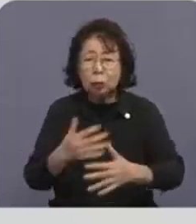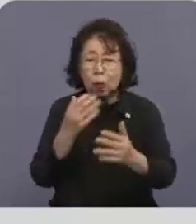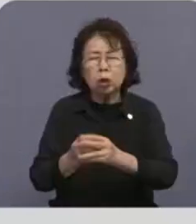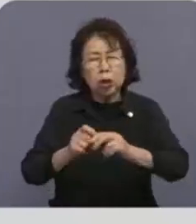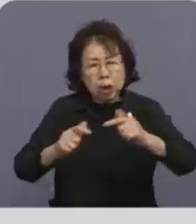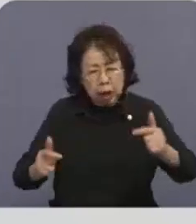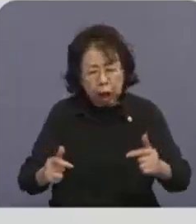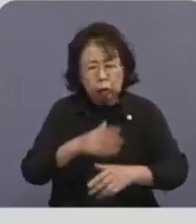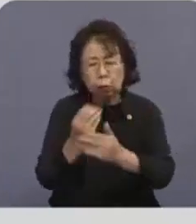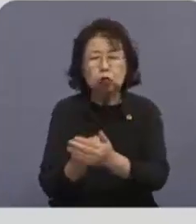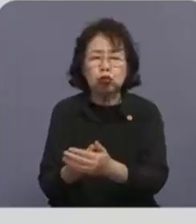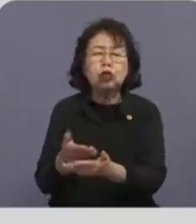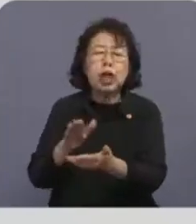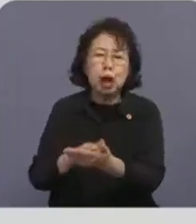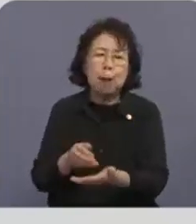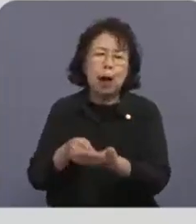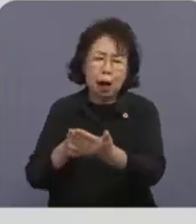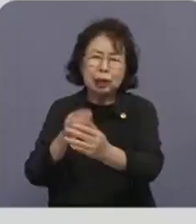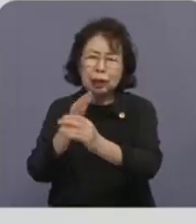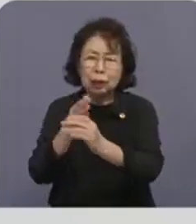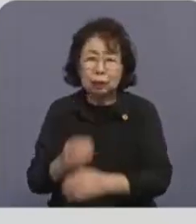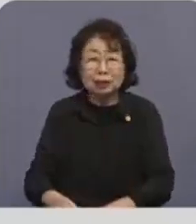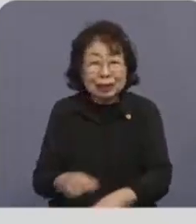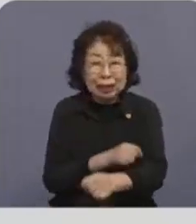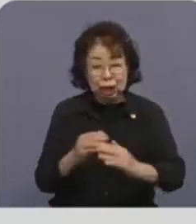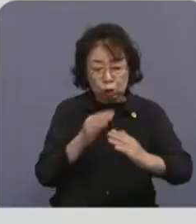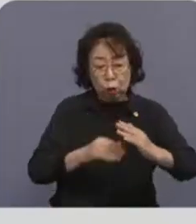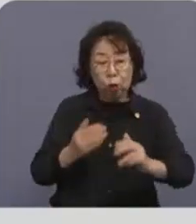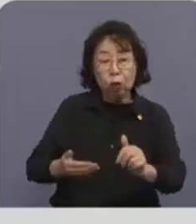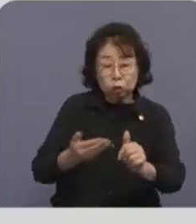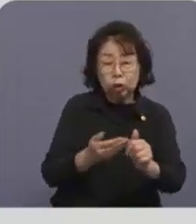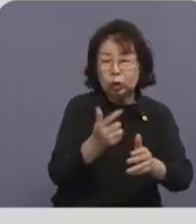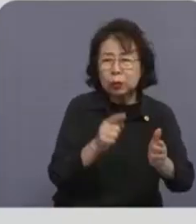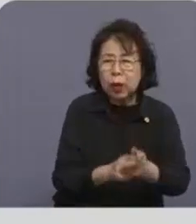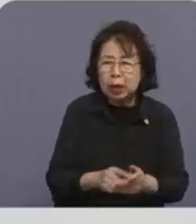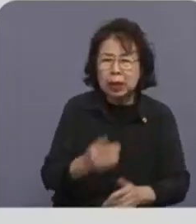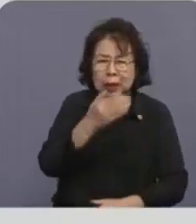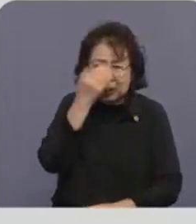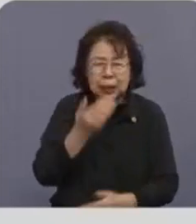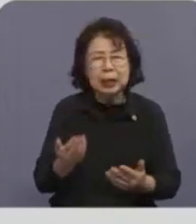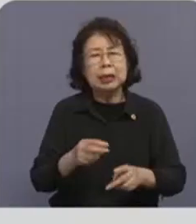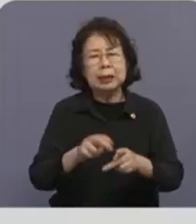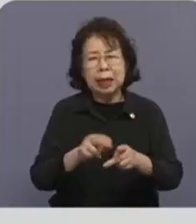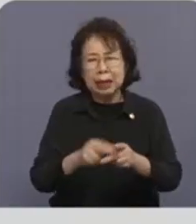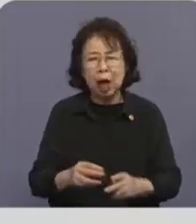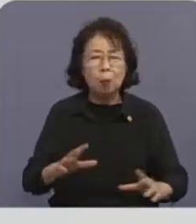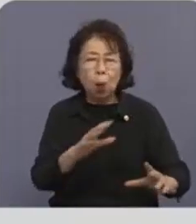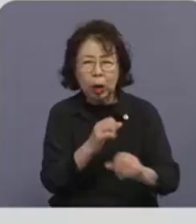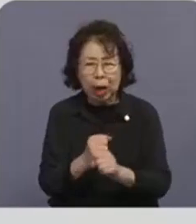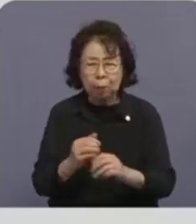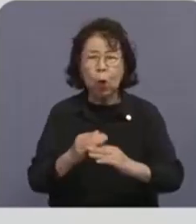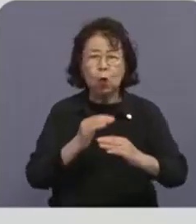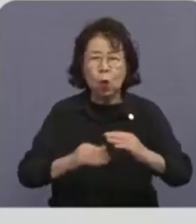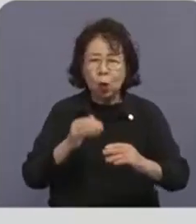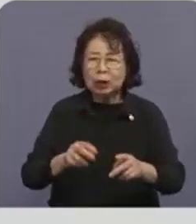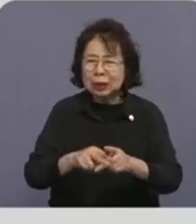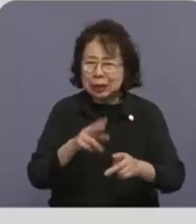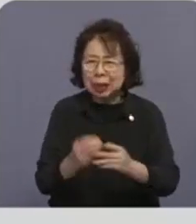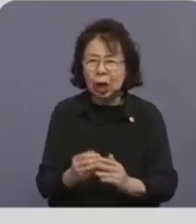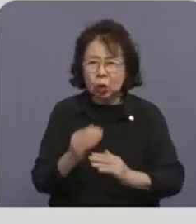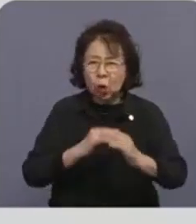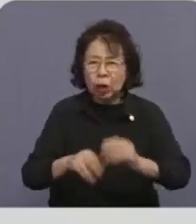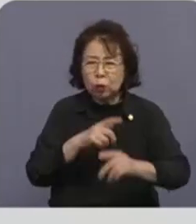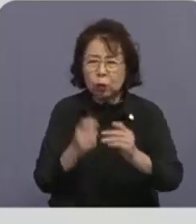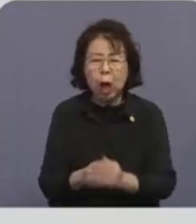다양하게 개발했습니다 특히 공공 기여는 청년 창업 센터나 복합 공공 시설 또 공익 시설을 위한